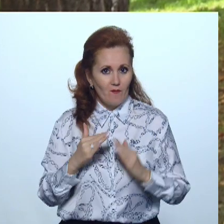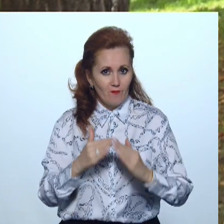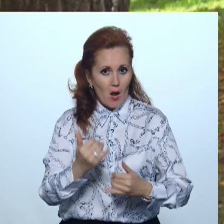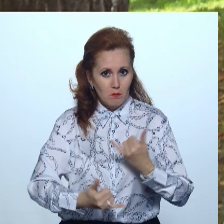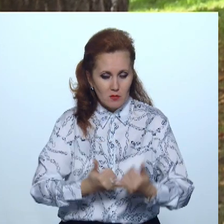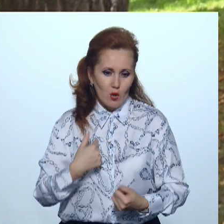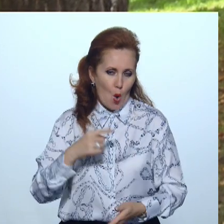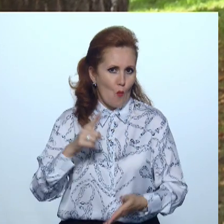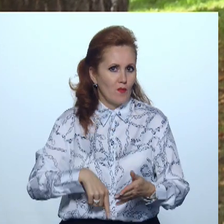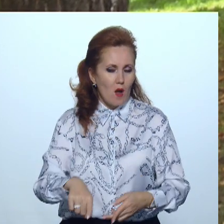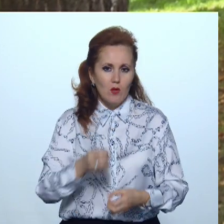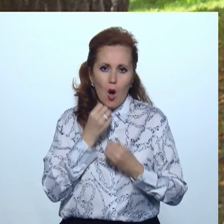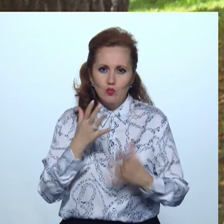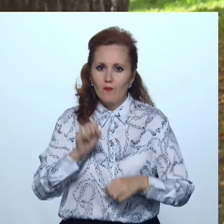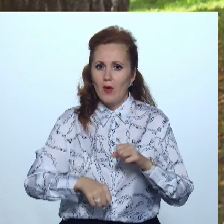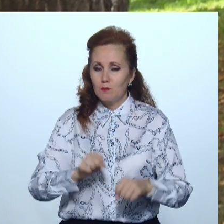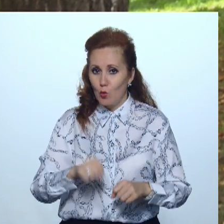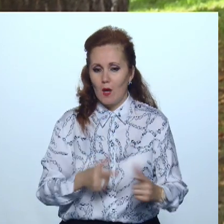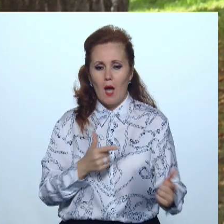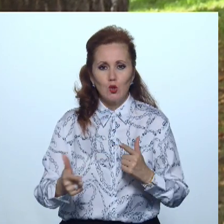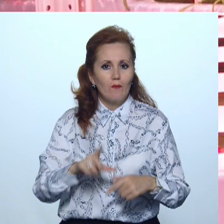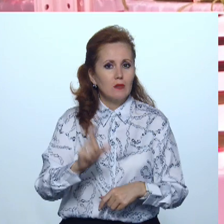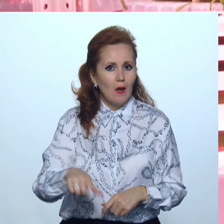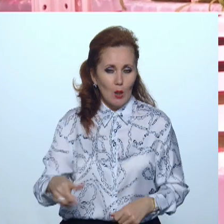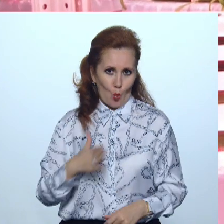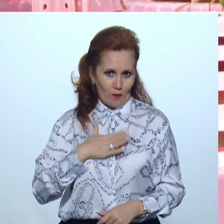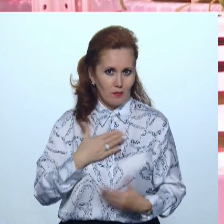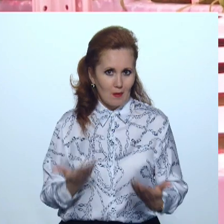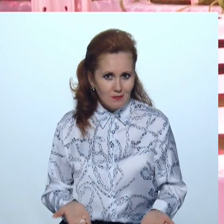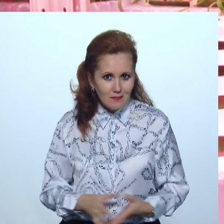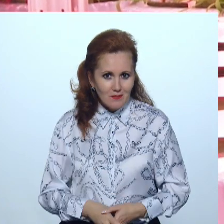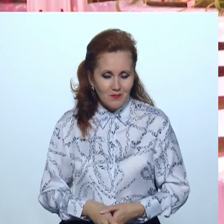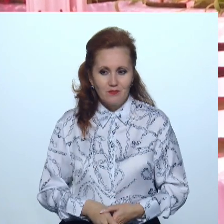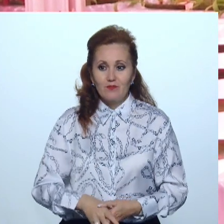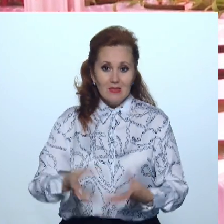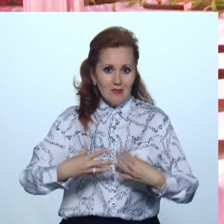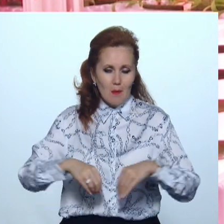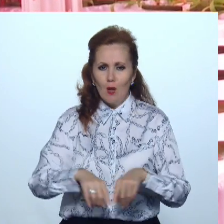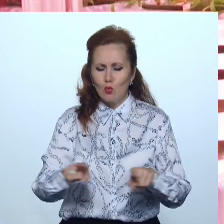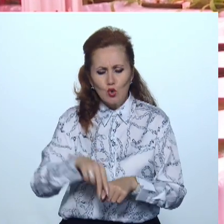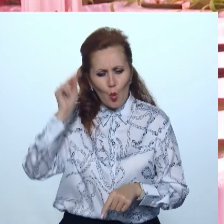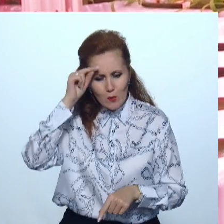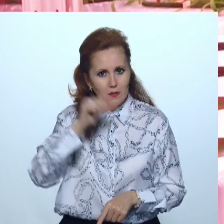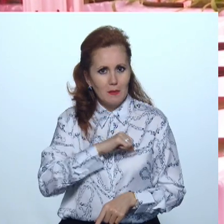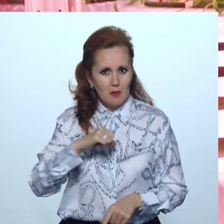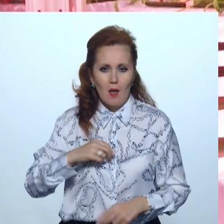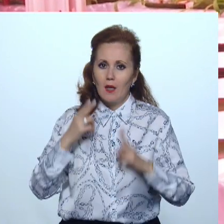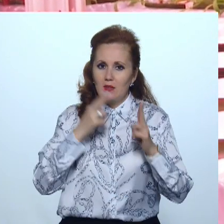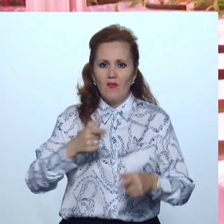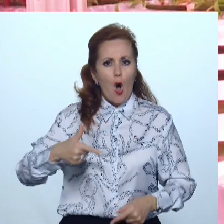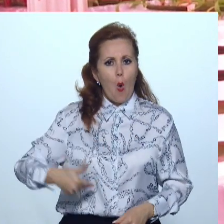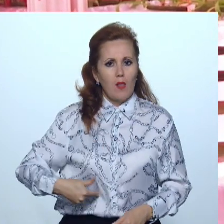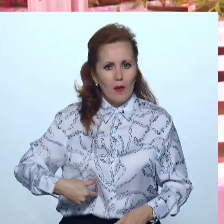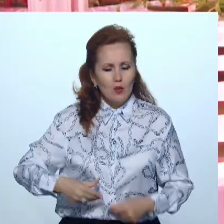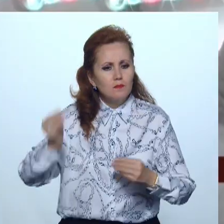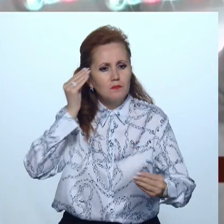такая очень хорошая возможность готовить кадры у нас. Головкины тоже учатся самостоятельно, ездили в Голландию, консультируются